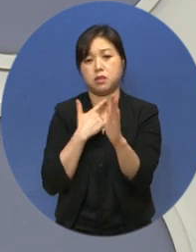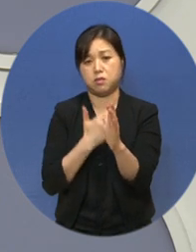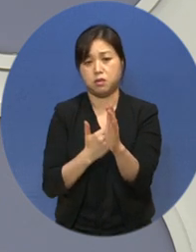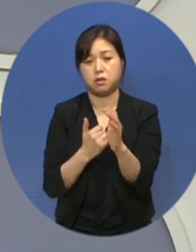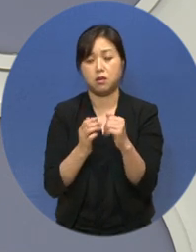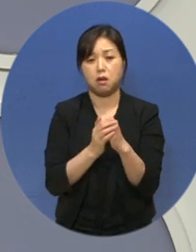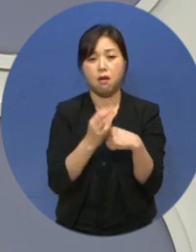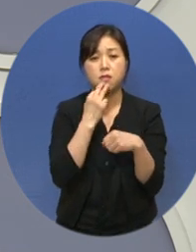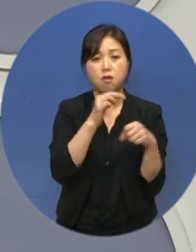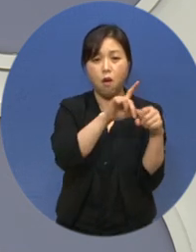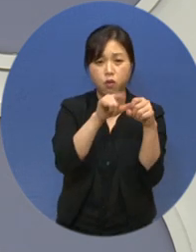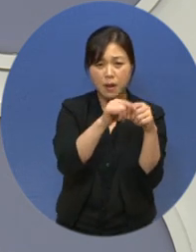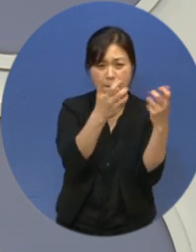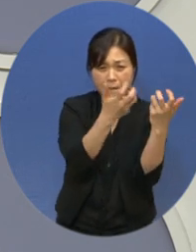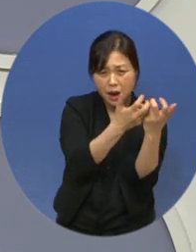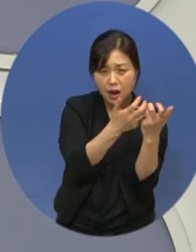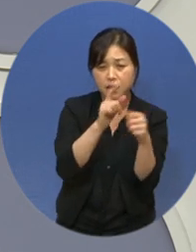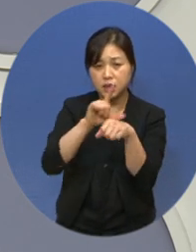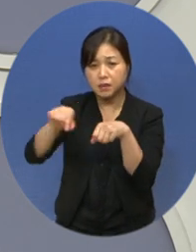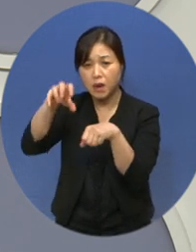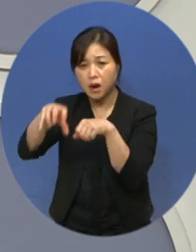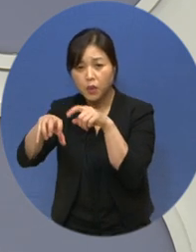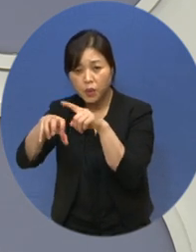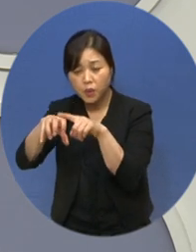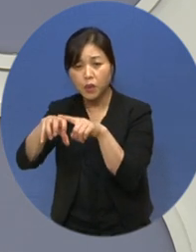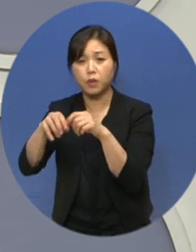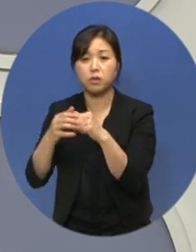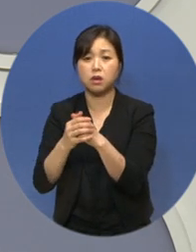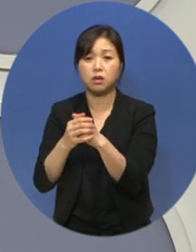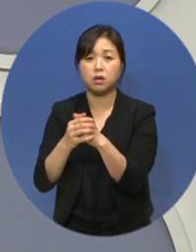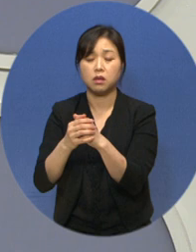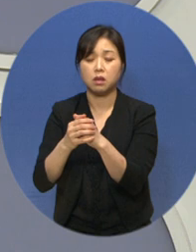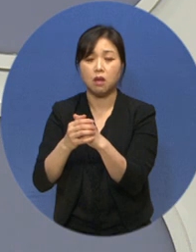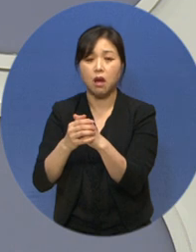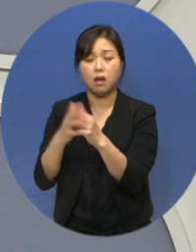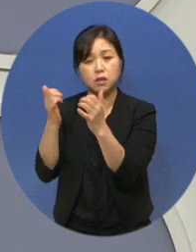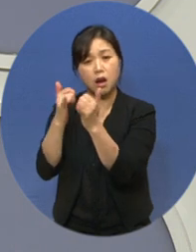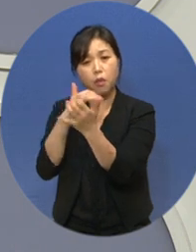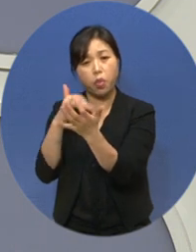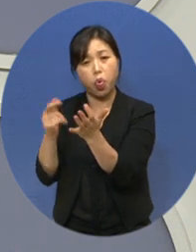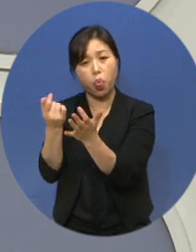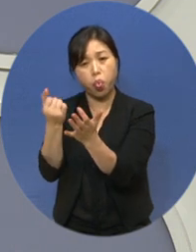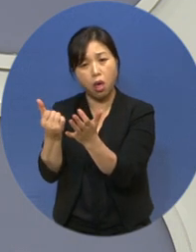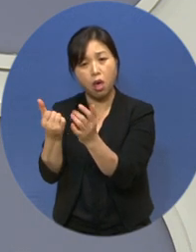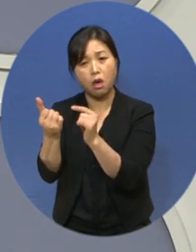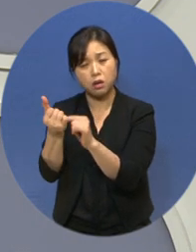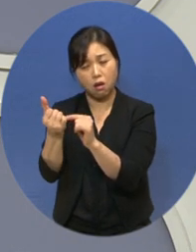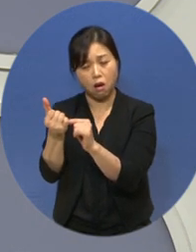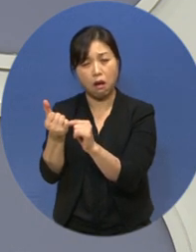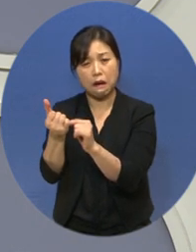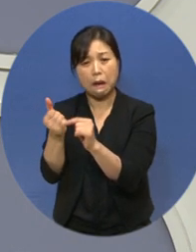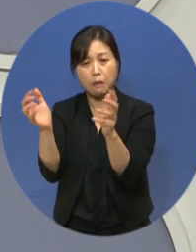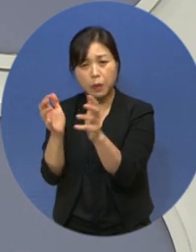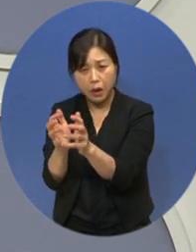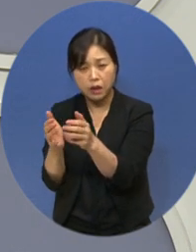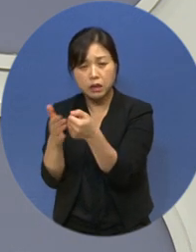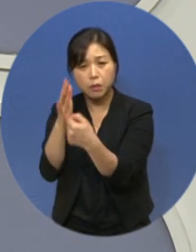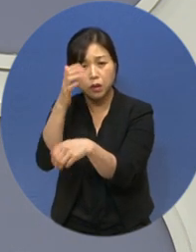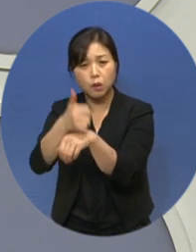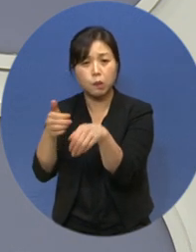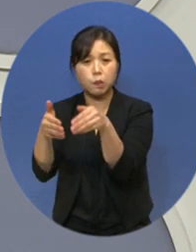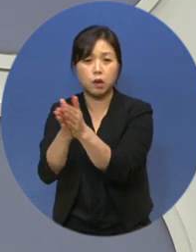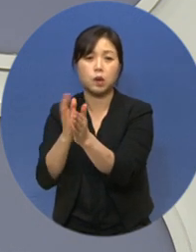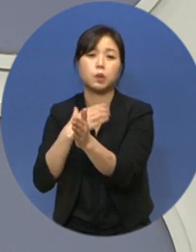수도권 과 이미라 지역은 지방은 공동화 과수 때문에 에 그 존재 자체가 의